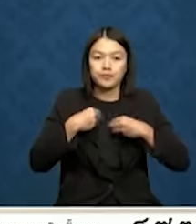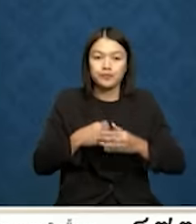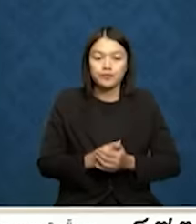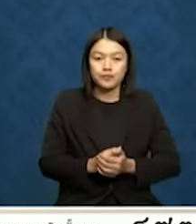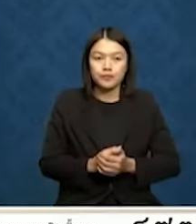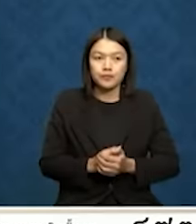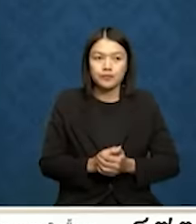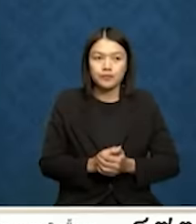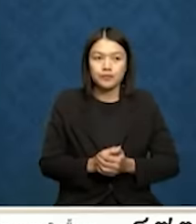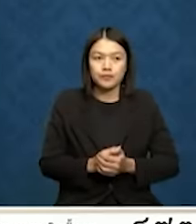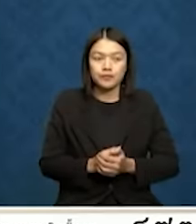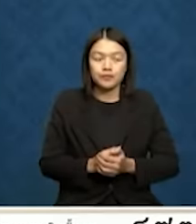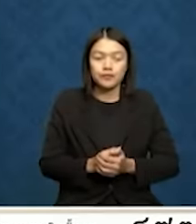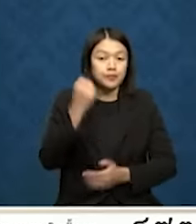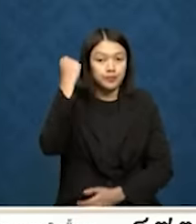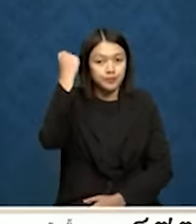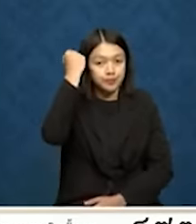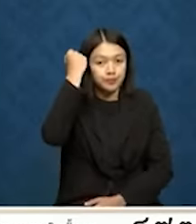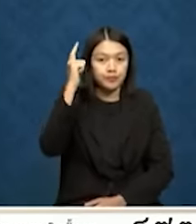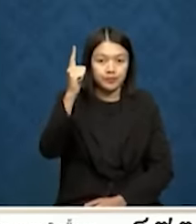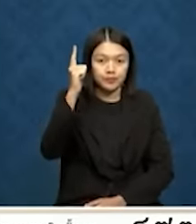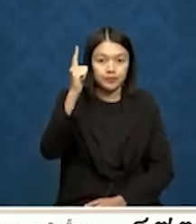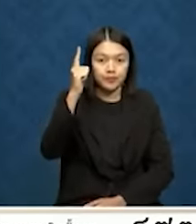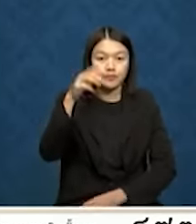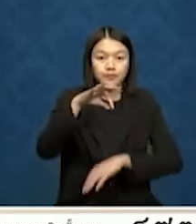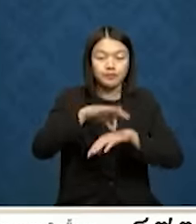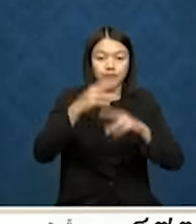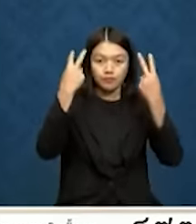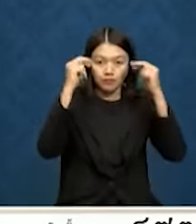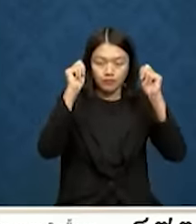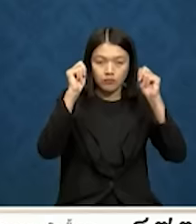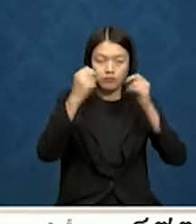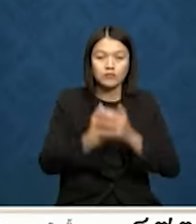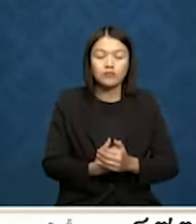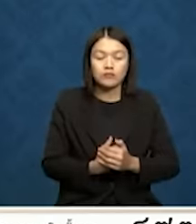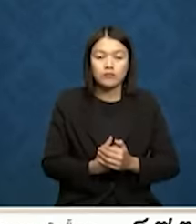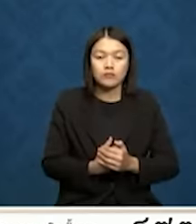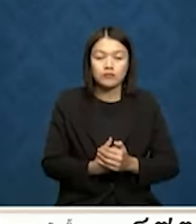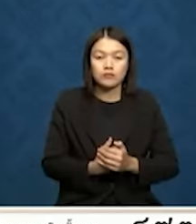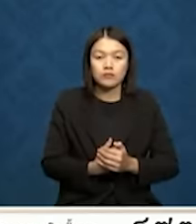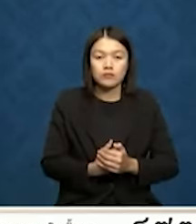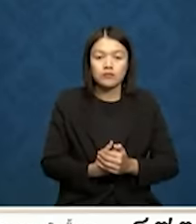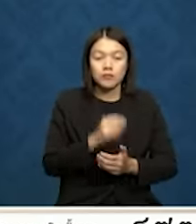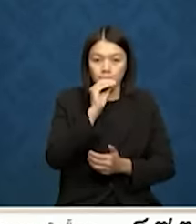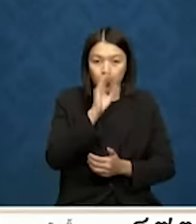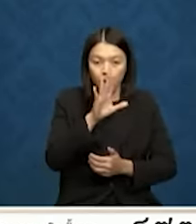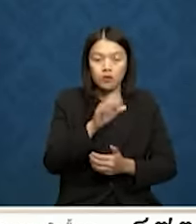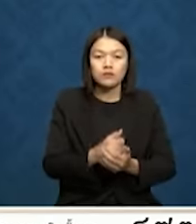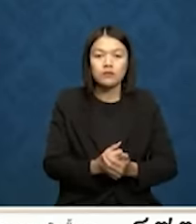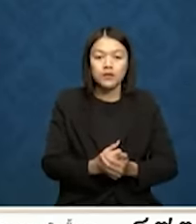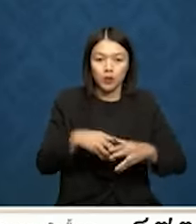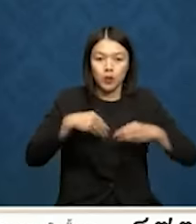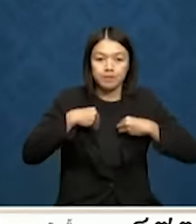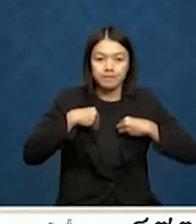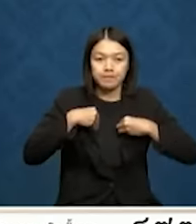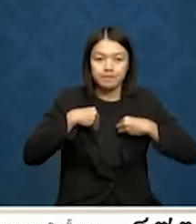ให้คุณแปรทองทานเชนวัตรเป็นนายกรัฐมนตรีท่านกรุณาขานคำว่าเห็นช